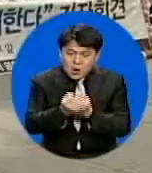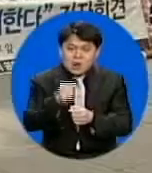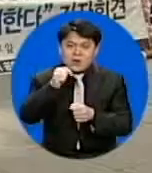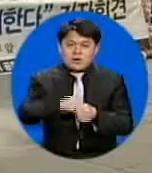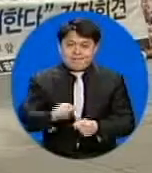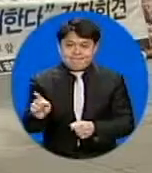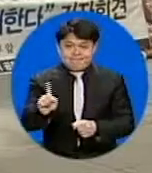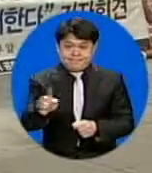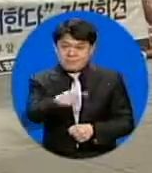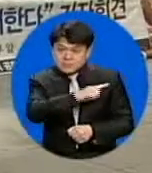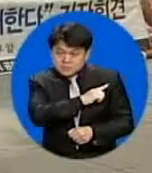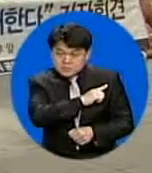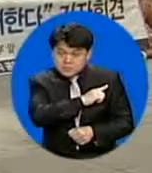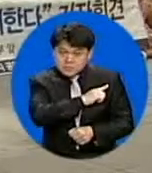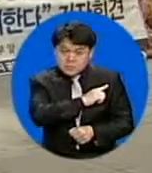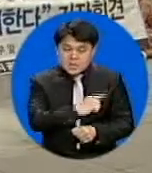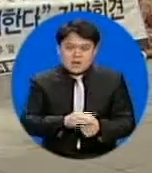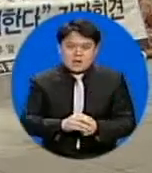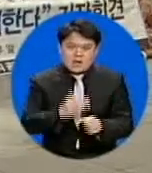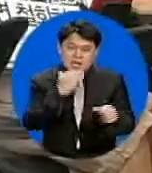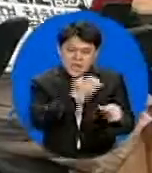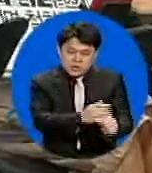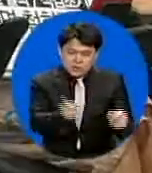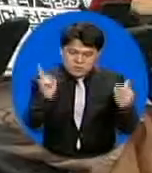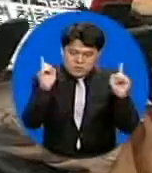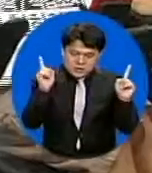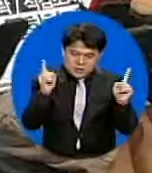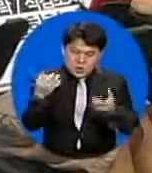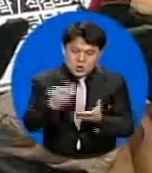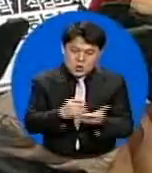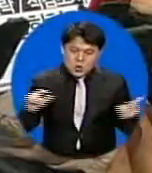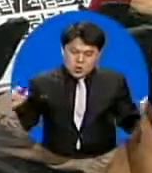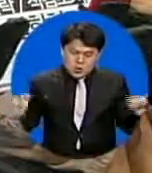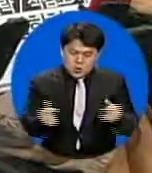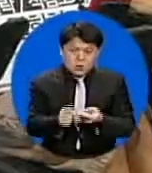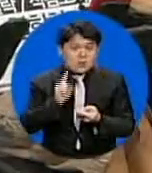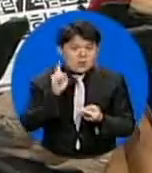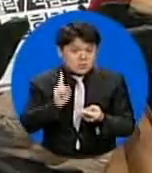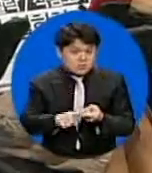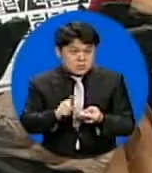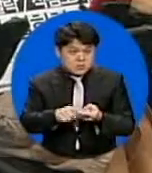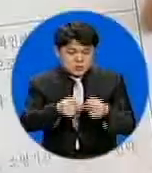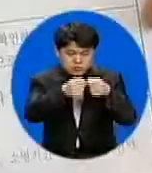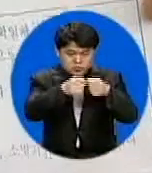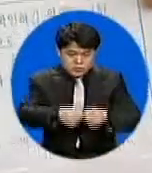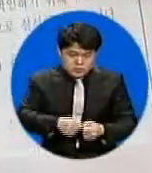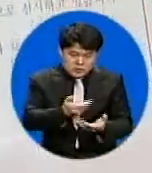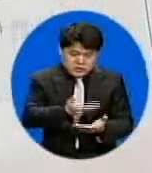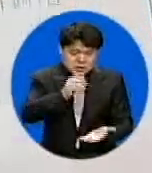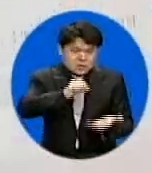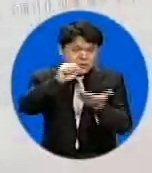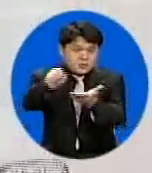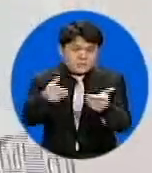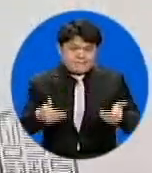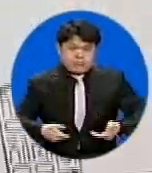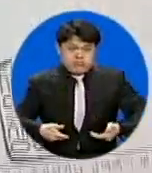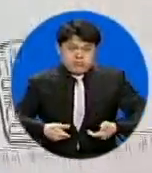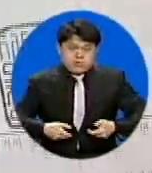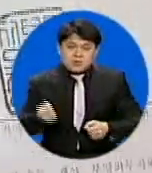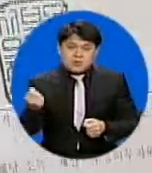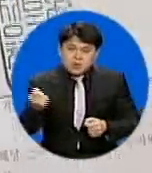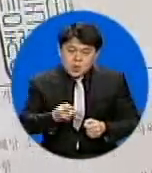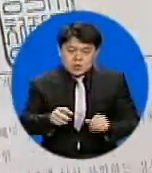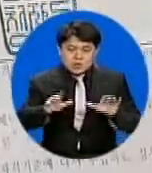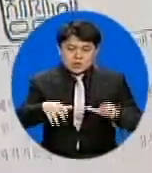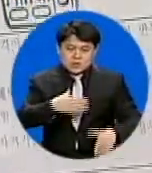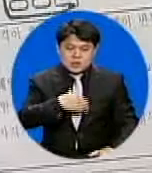위해서는 먼저 그 뭐 해고나 실직 등에 따른 소득 감소 등의 뭐 이런 네. 구체적인 자료를 좀 제출을 해야 되고 또 이